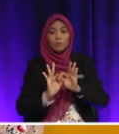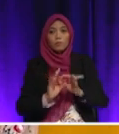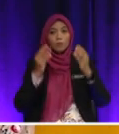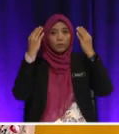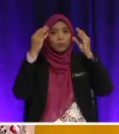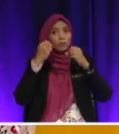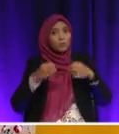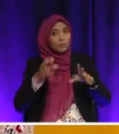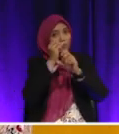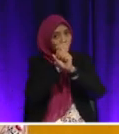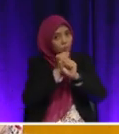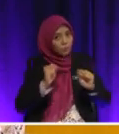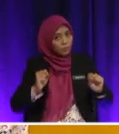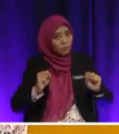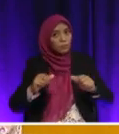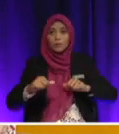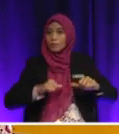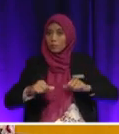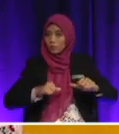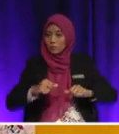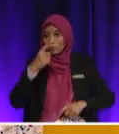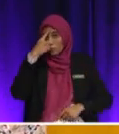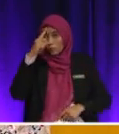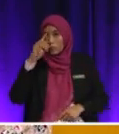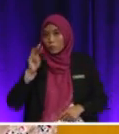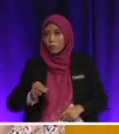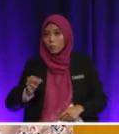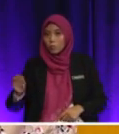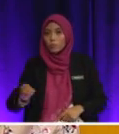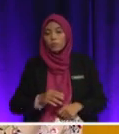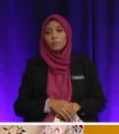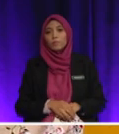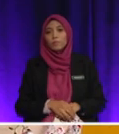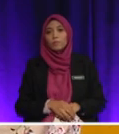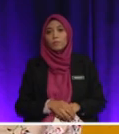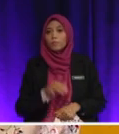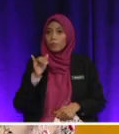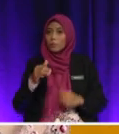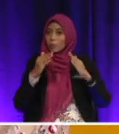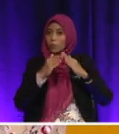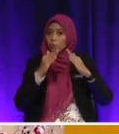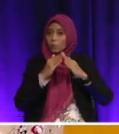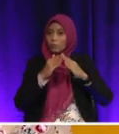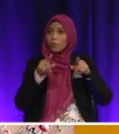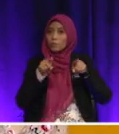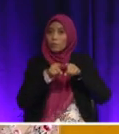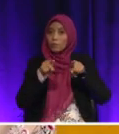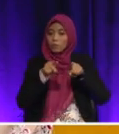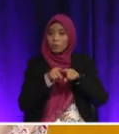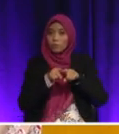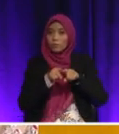activity untuk anak murid Cikgu pada hari ini ayam Kak dua juga yang sudah menonton juga boleh bersama-sama